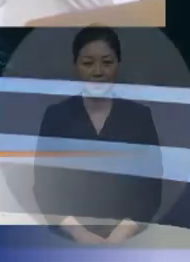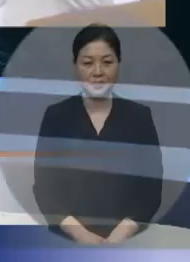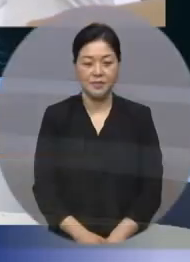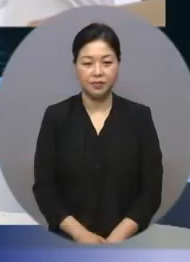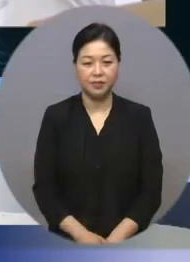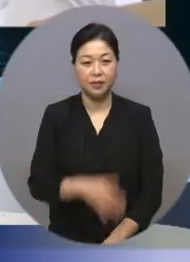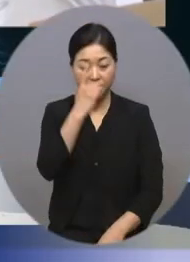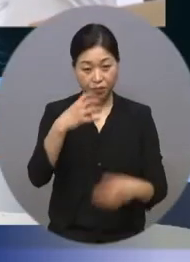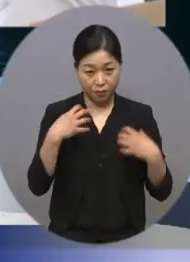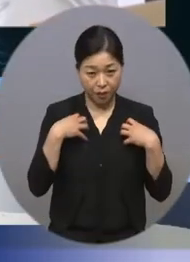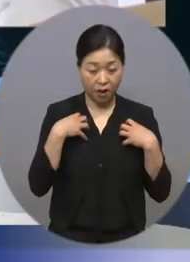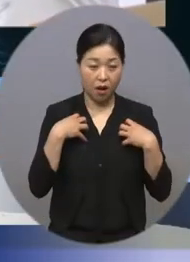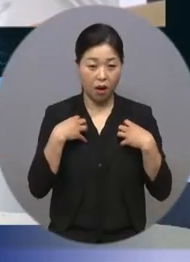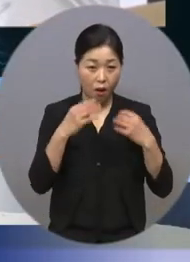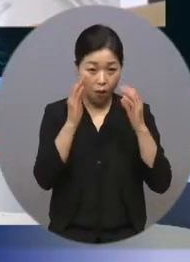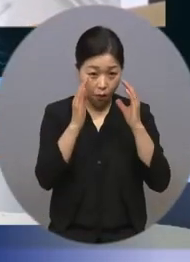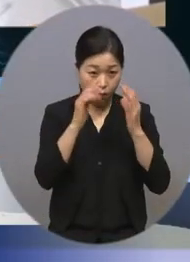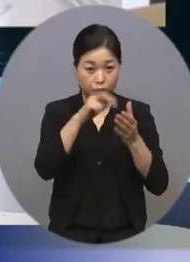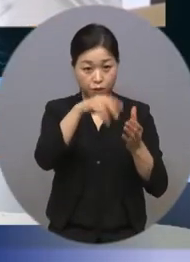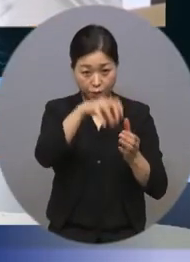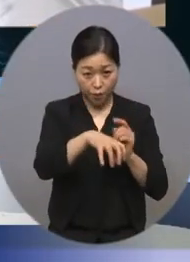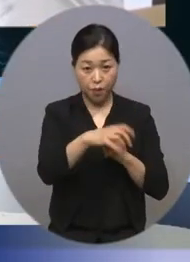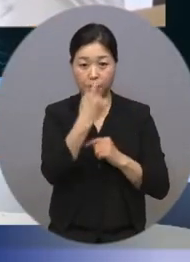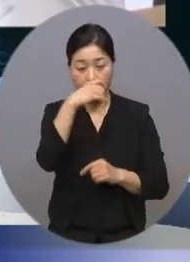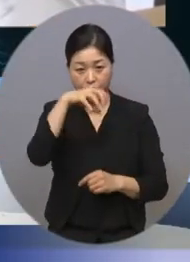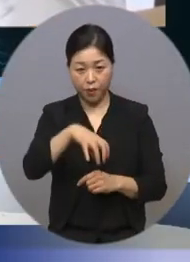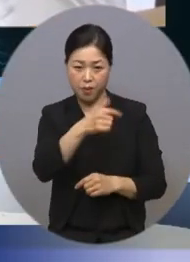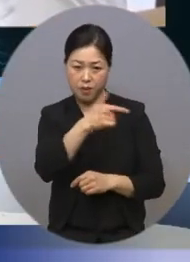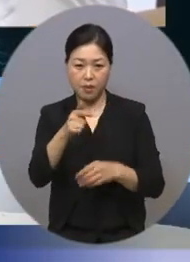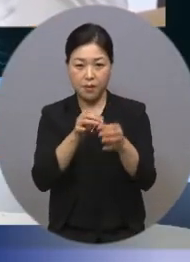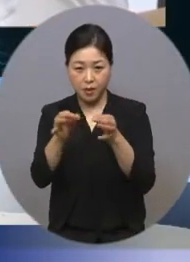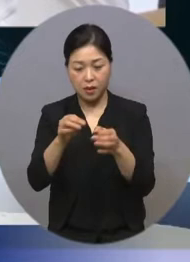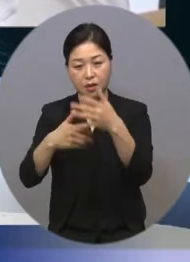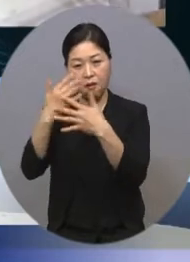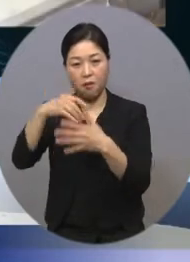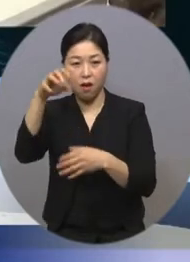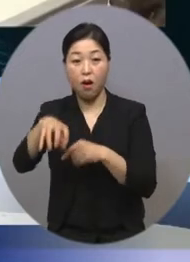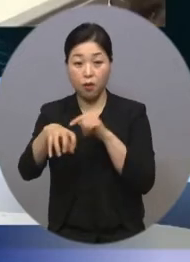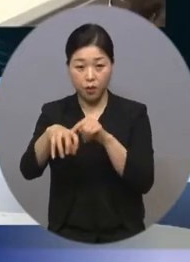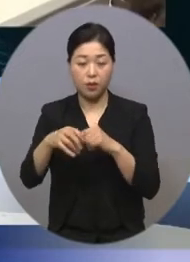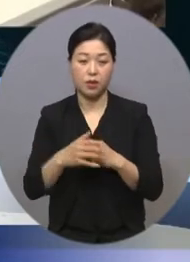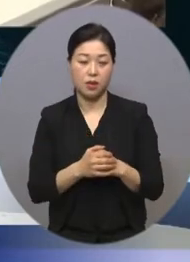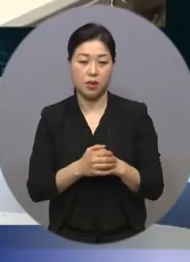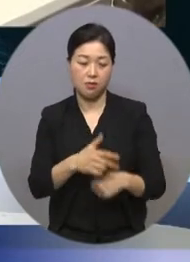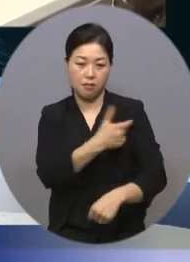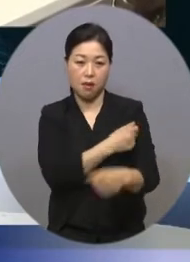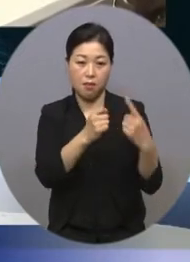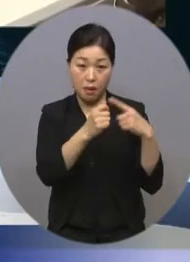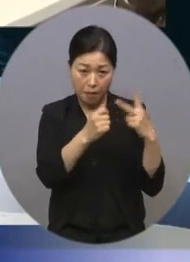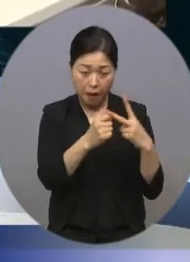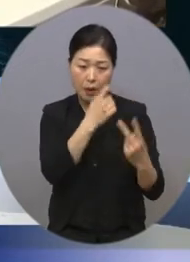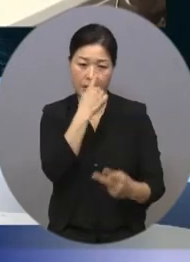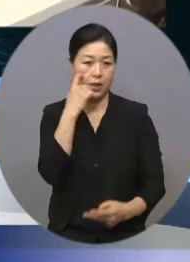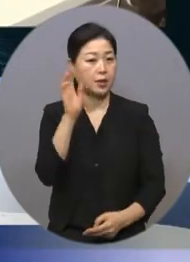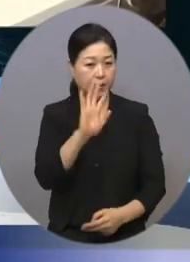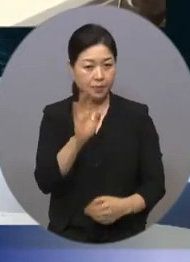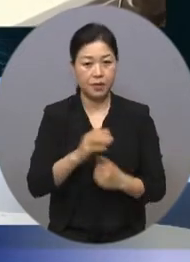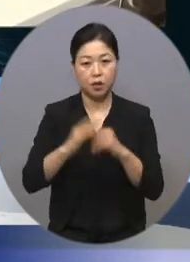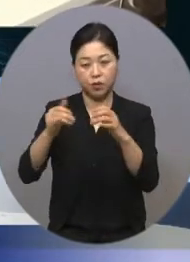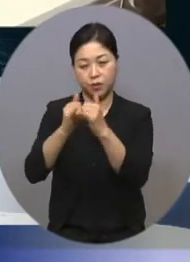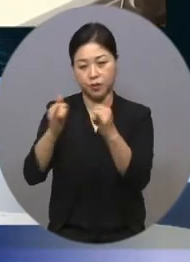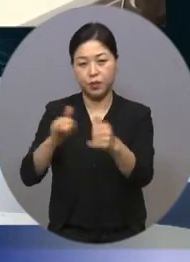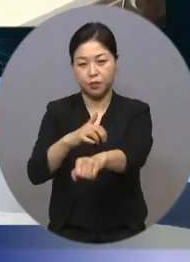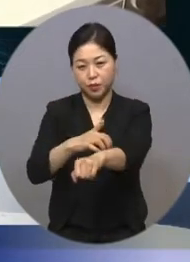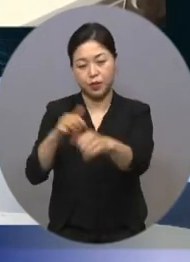정부가 독서실을 비롯해 학원과 대형마트 영화관 등에서 방역 패스 를 해제하고 국민 불편을